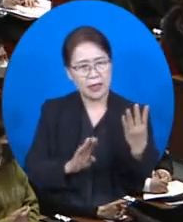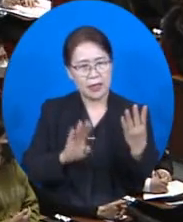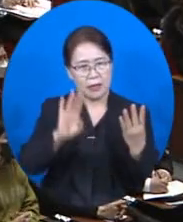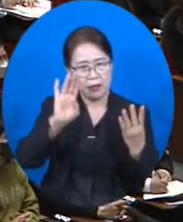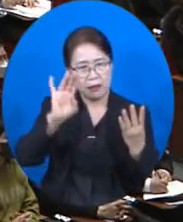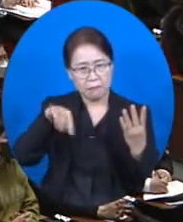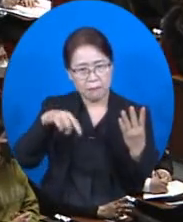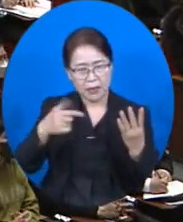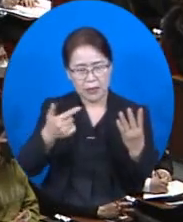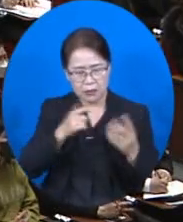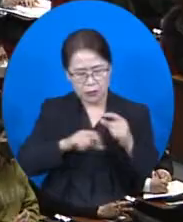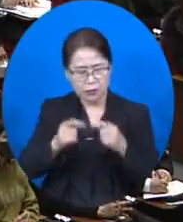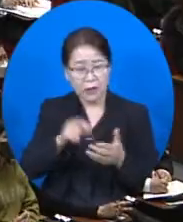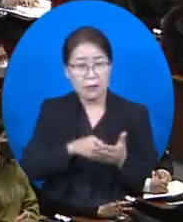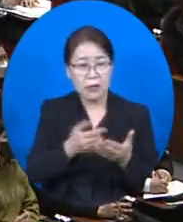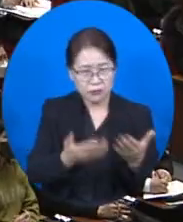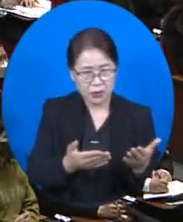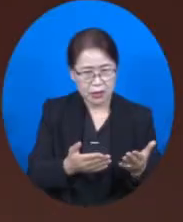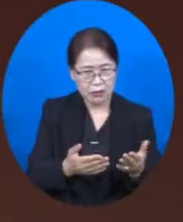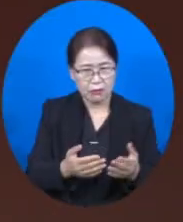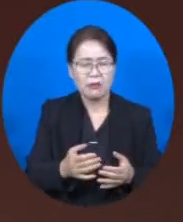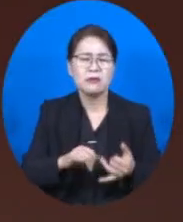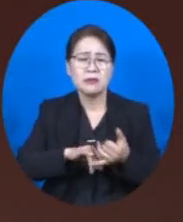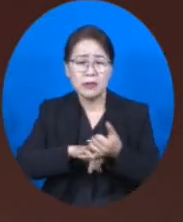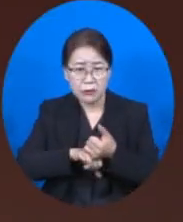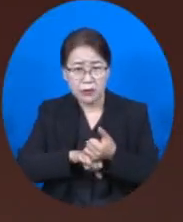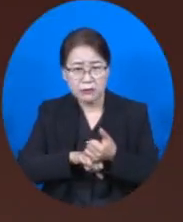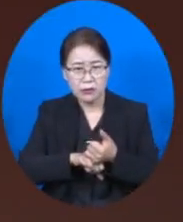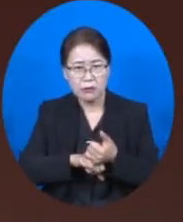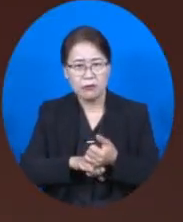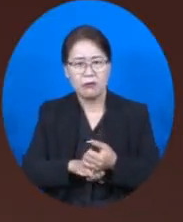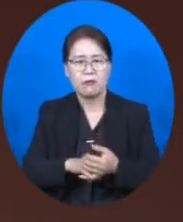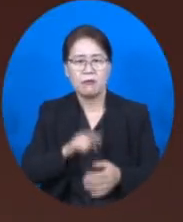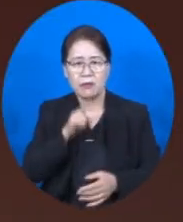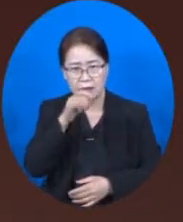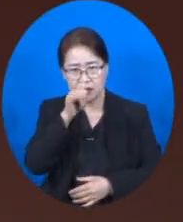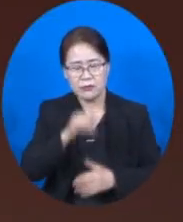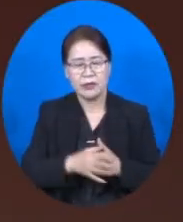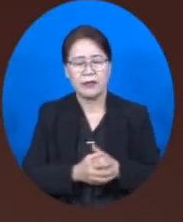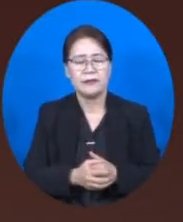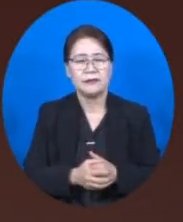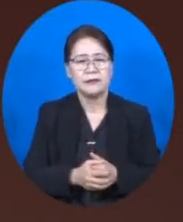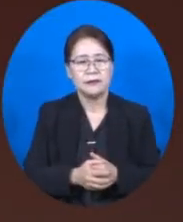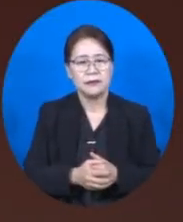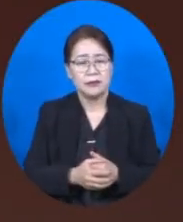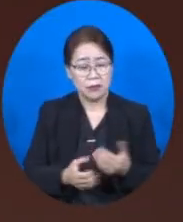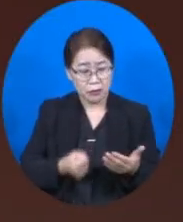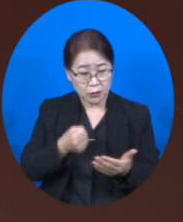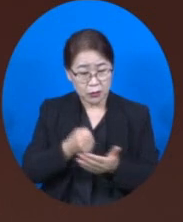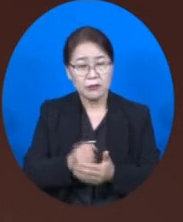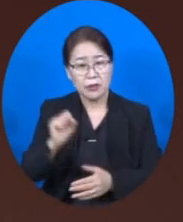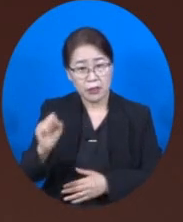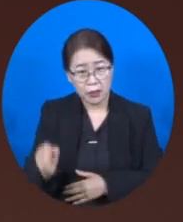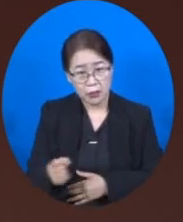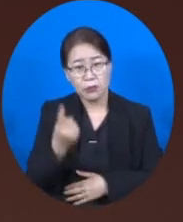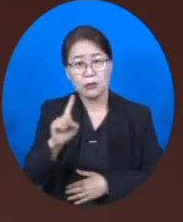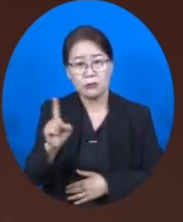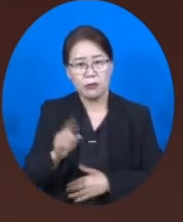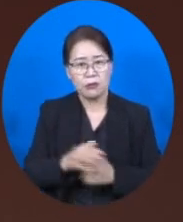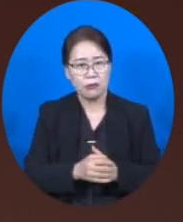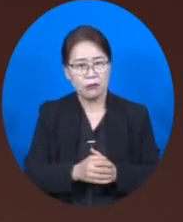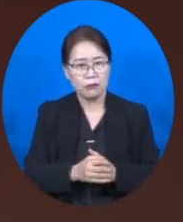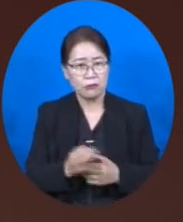삭개오가 예수님을 만나고 난 이후에 이렇게 회개의 결단을 하게 된 것은 돈이 많아서가